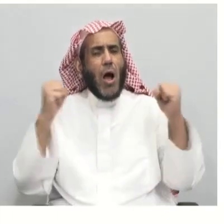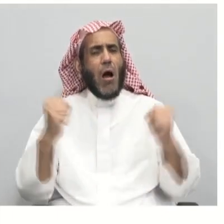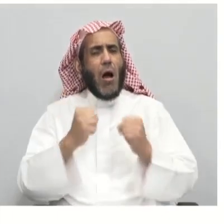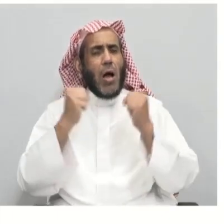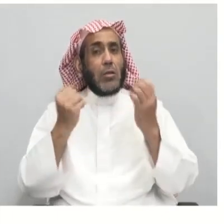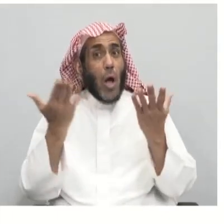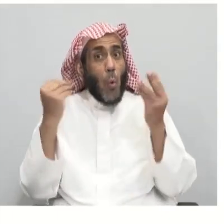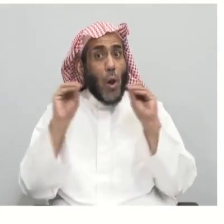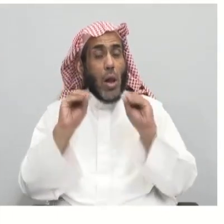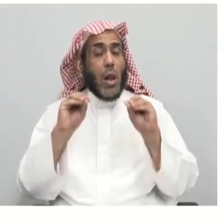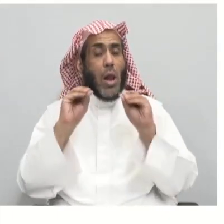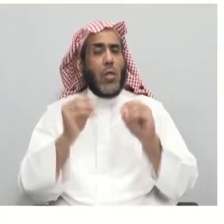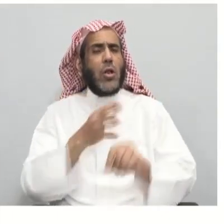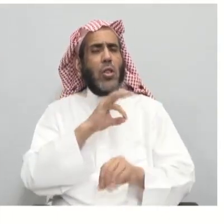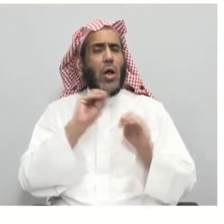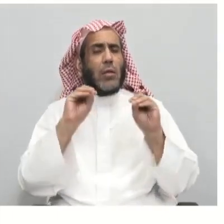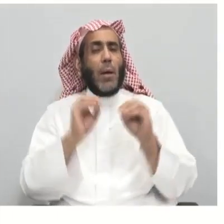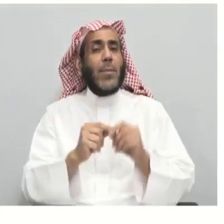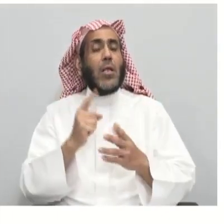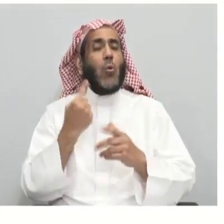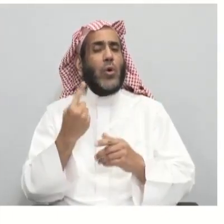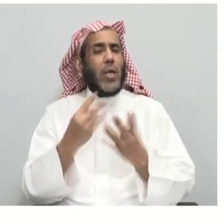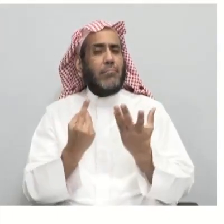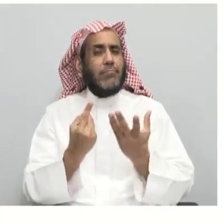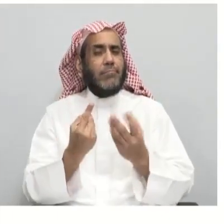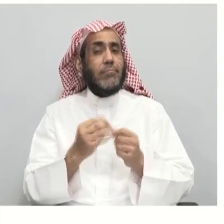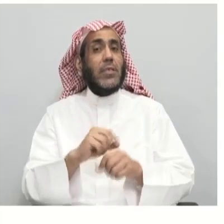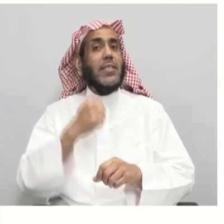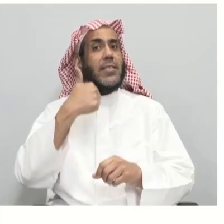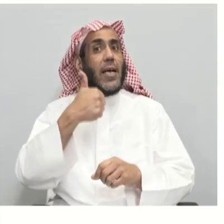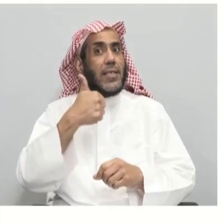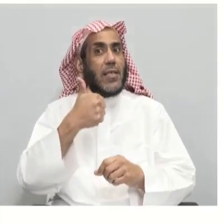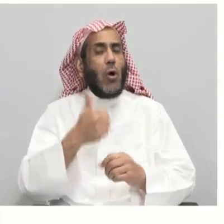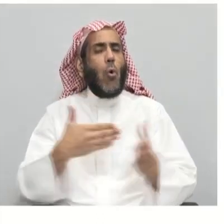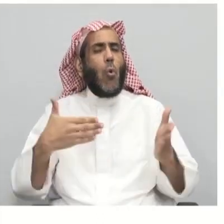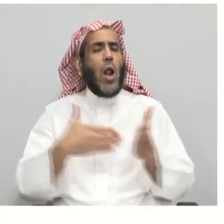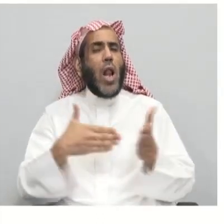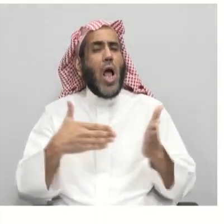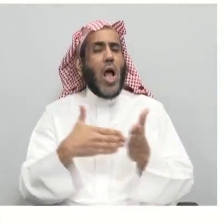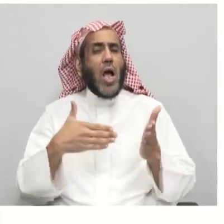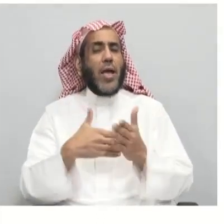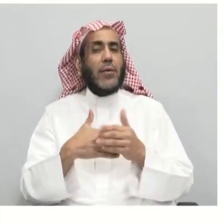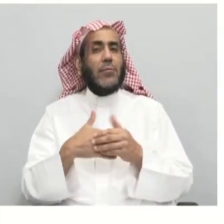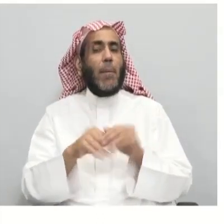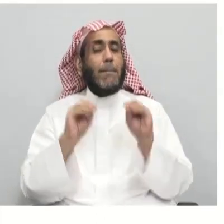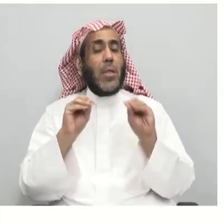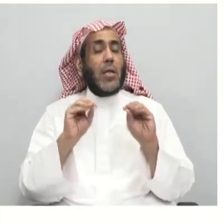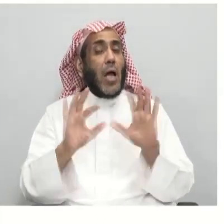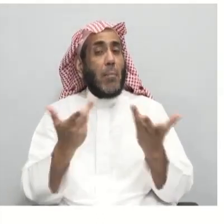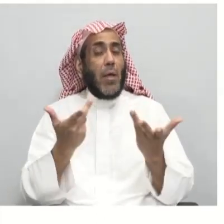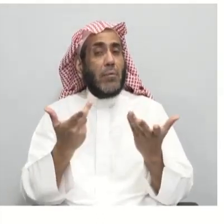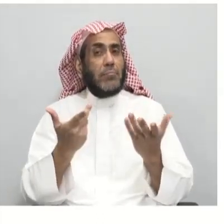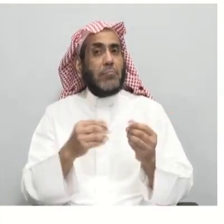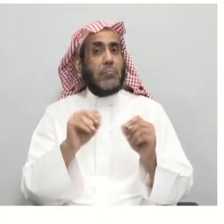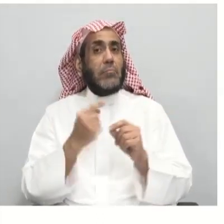هذه الاثراءات من الوحده السادسه والاخيره ماذا كانت تتكلم عن